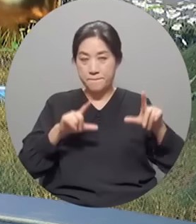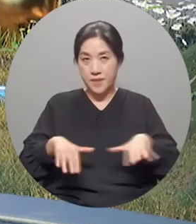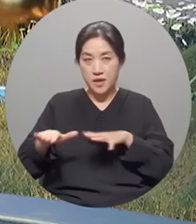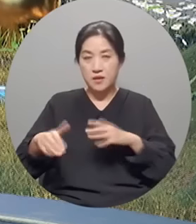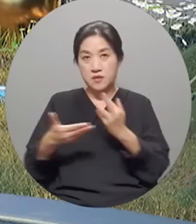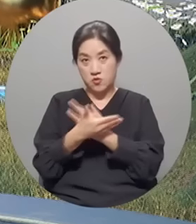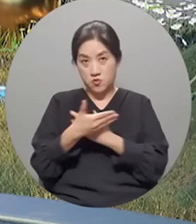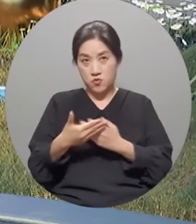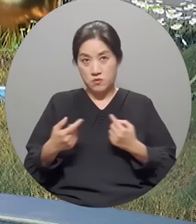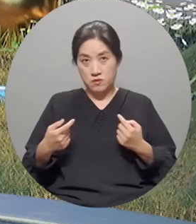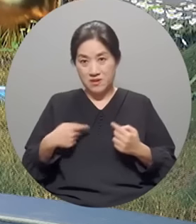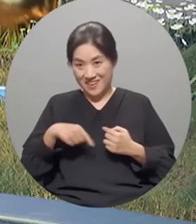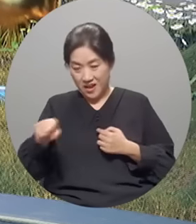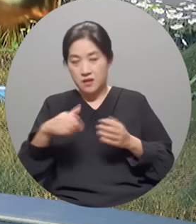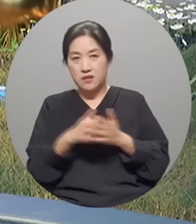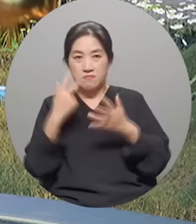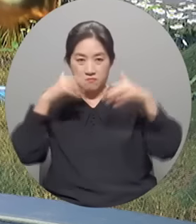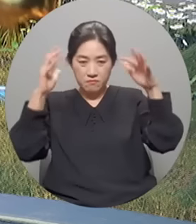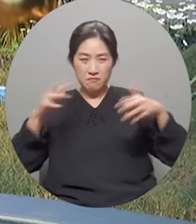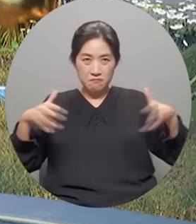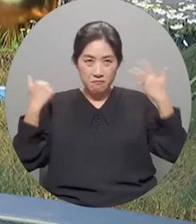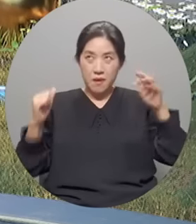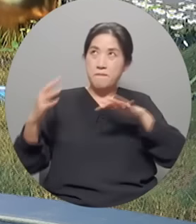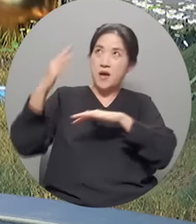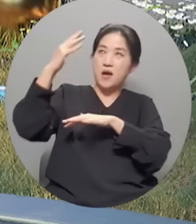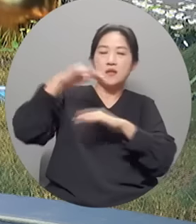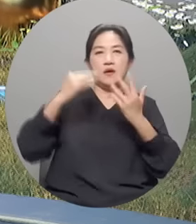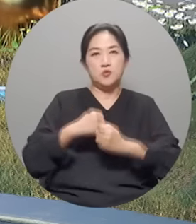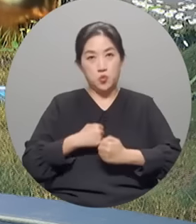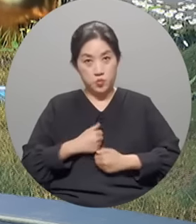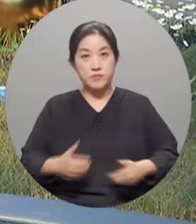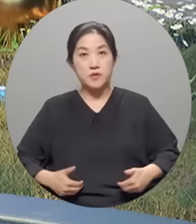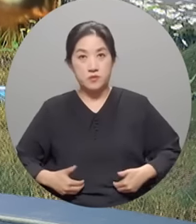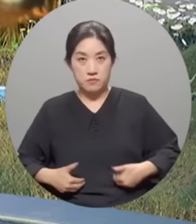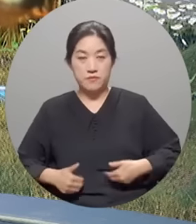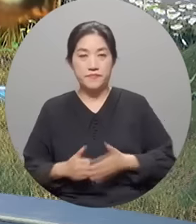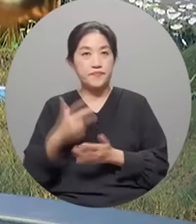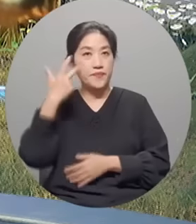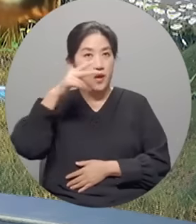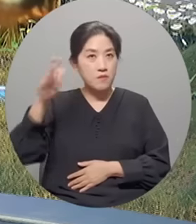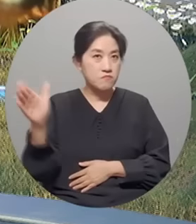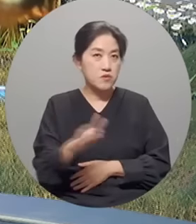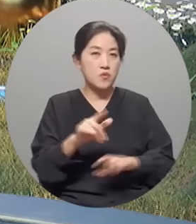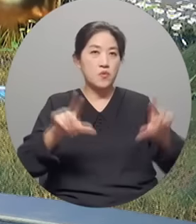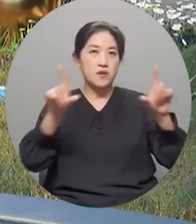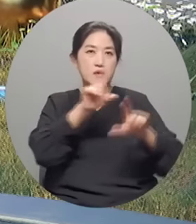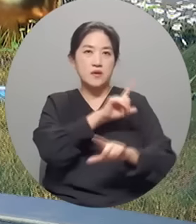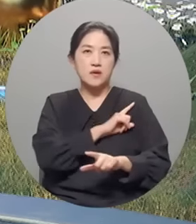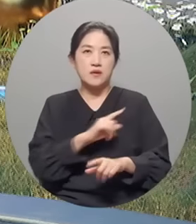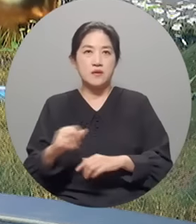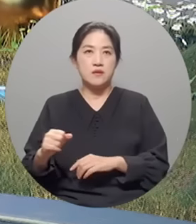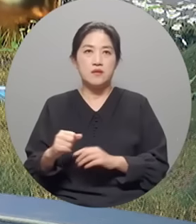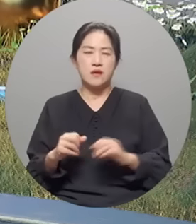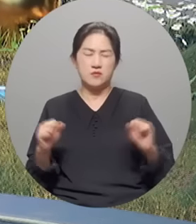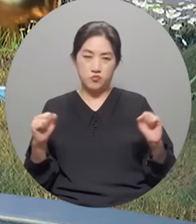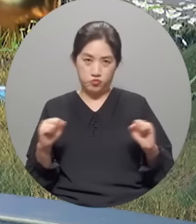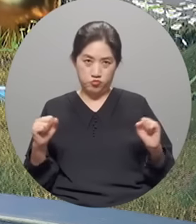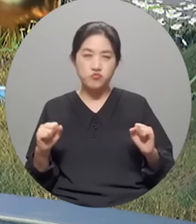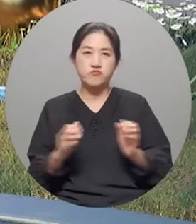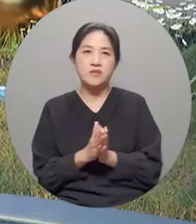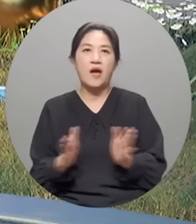분들은 폭우와 강풍 그리고 높은 파도로 주의하셔야겠습니다. 다음 주부터는 올 들어 가장 강한 한파가 밀려올